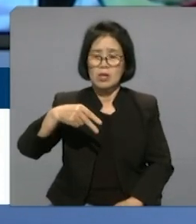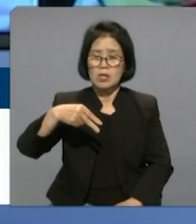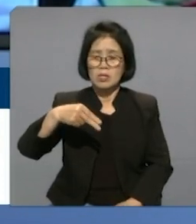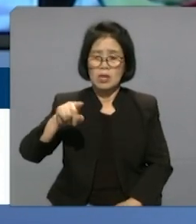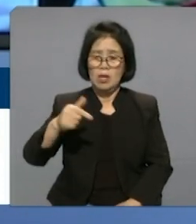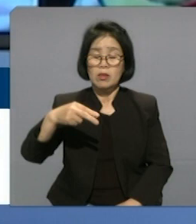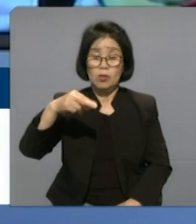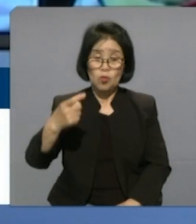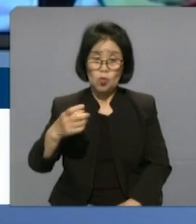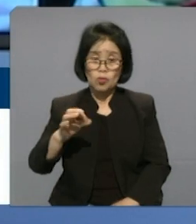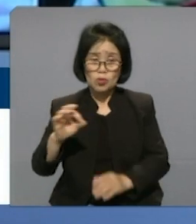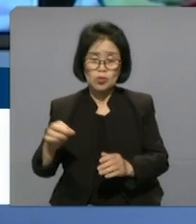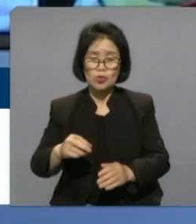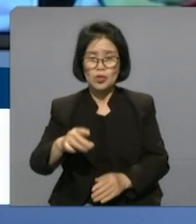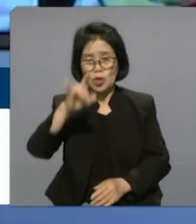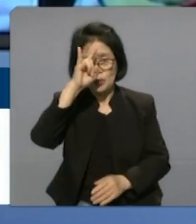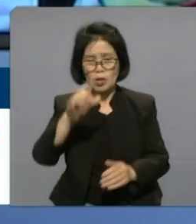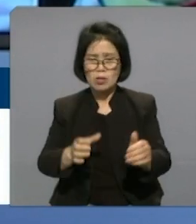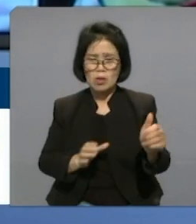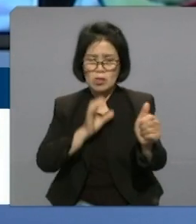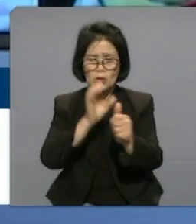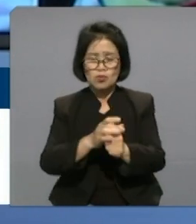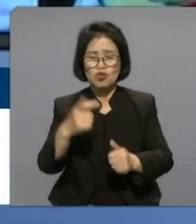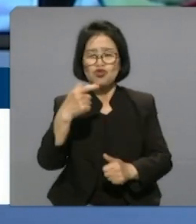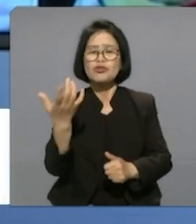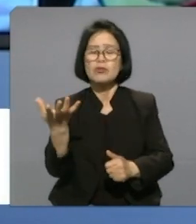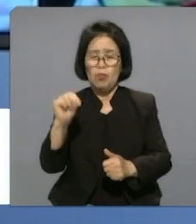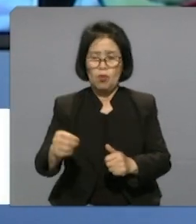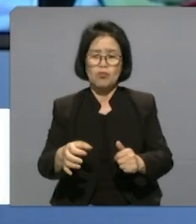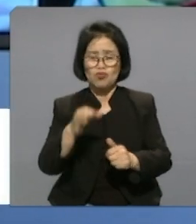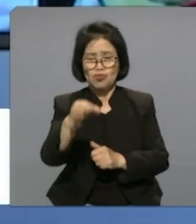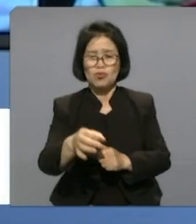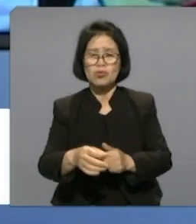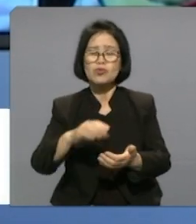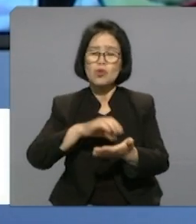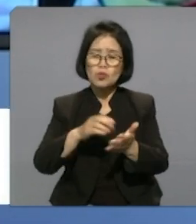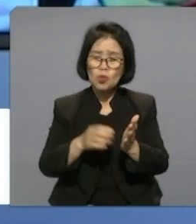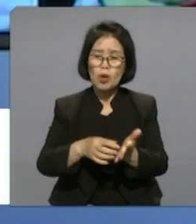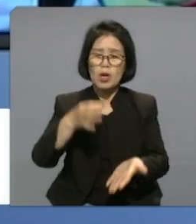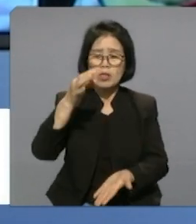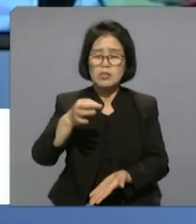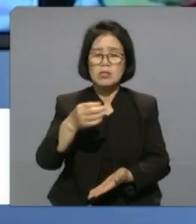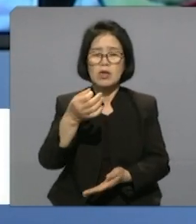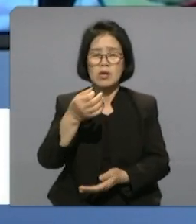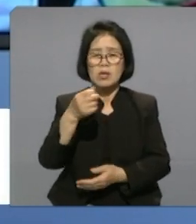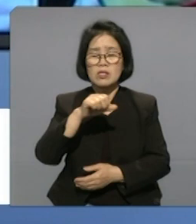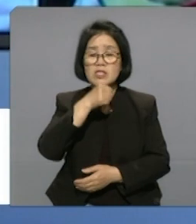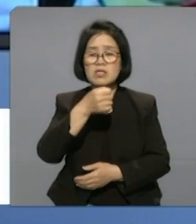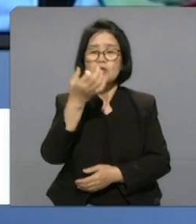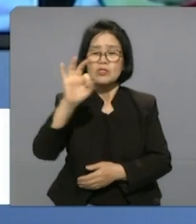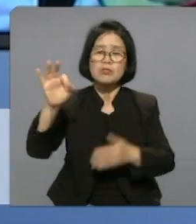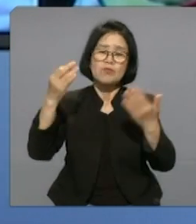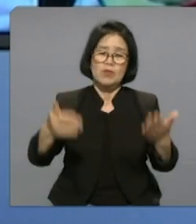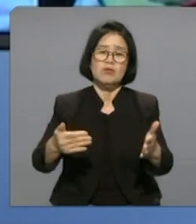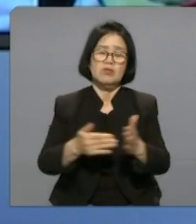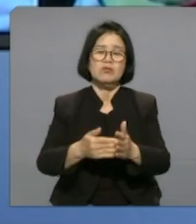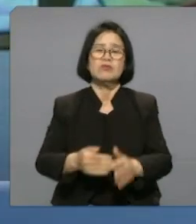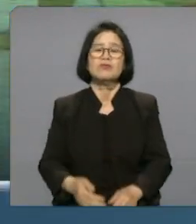카이산이 전북현대에다가 이적료를 60억 원이나 줬습니다. 이 정도의 가치와 실력을 인정받은 선수이기 때문에